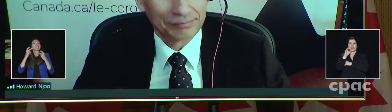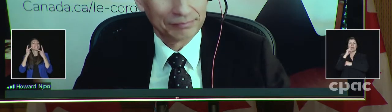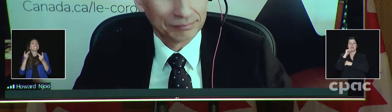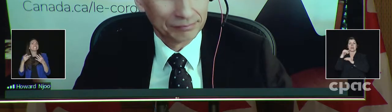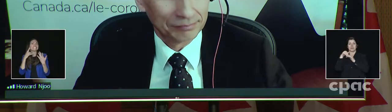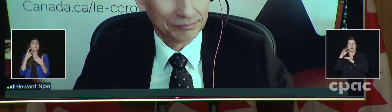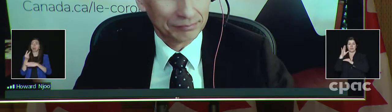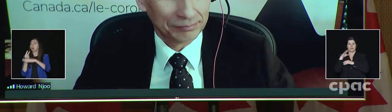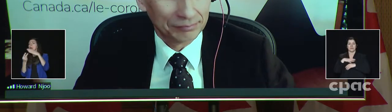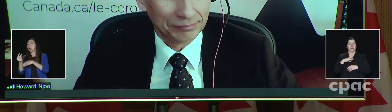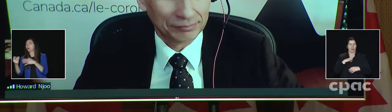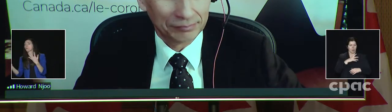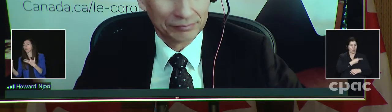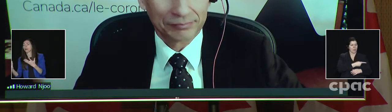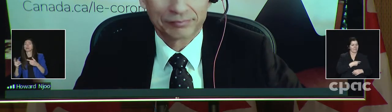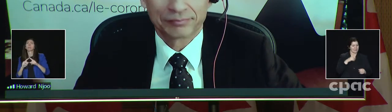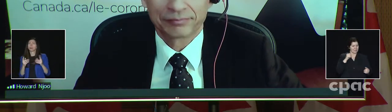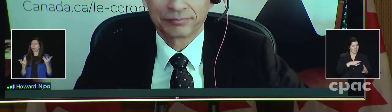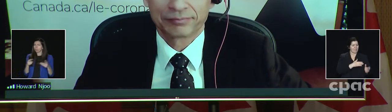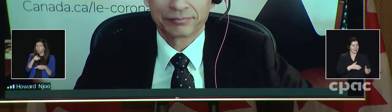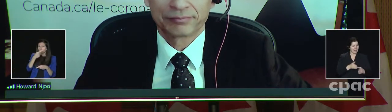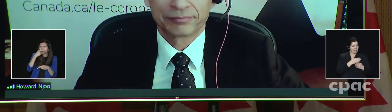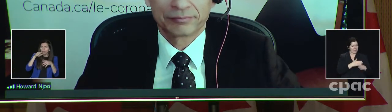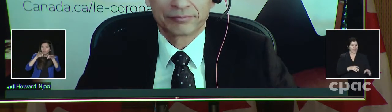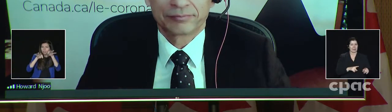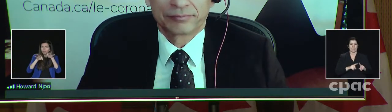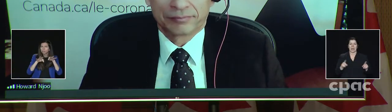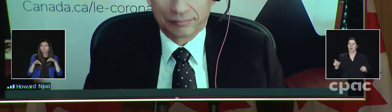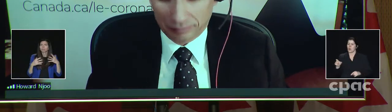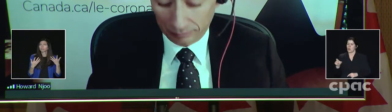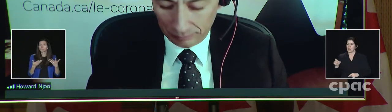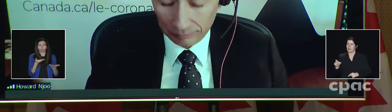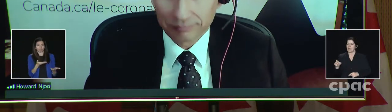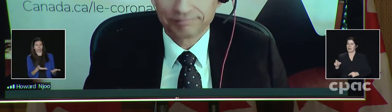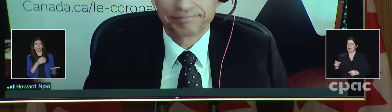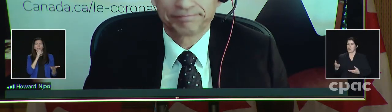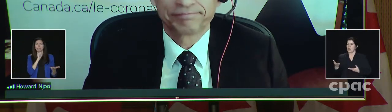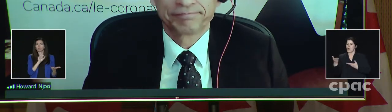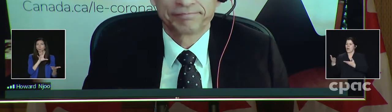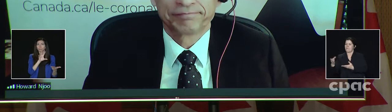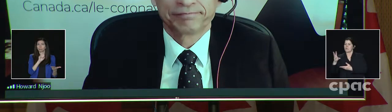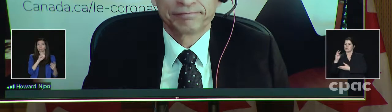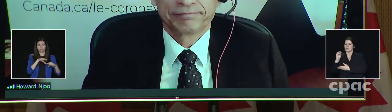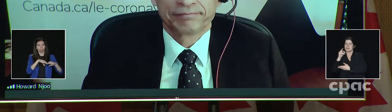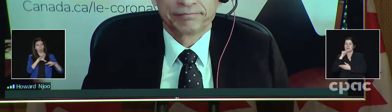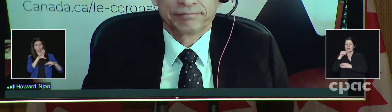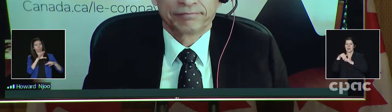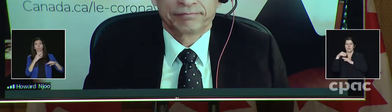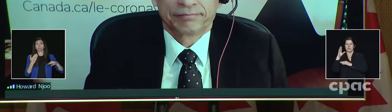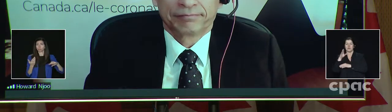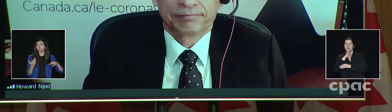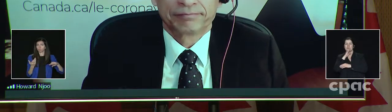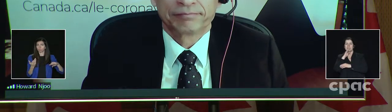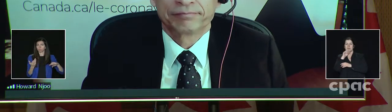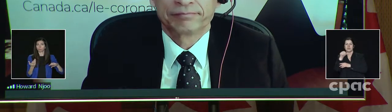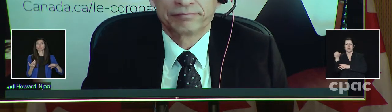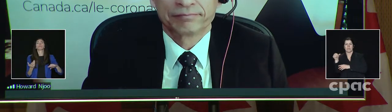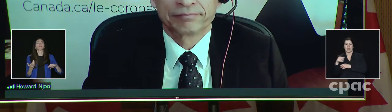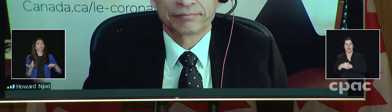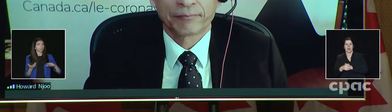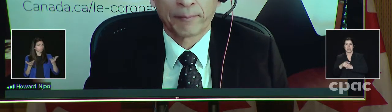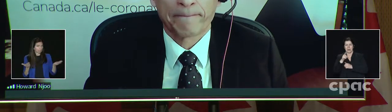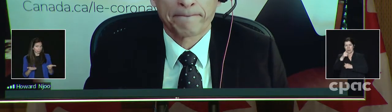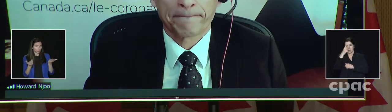l'ont fait, qui ont un plan pour y arriver, mais au Québec, on va élargir seulement aux 60 ans et plus, seulement au mois de janvier. Croyez-vous que la province